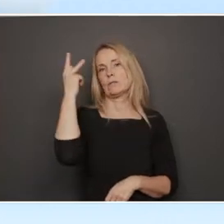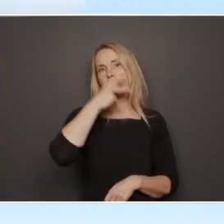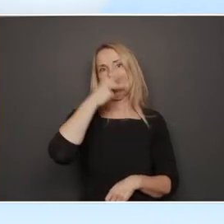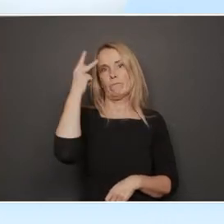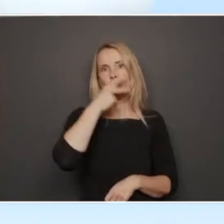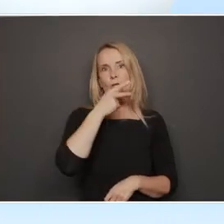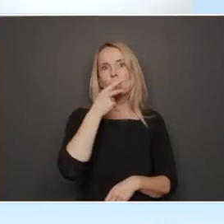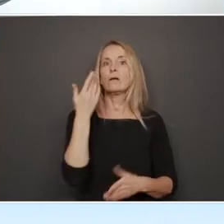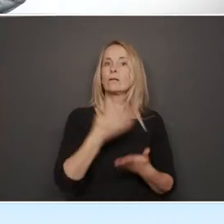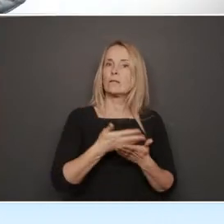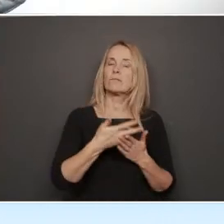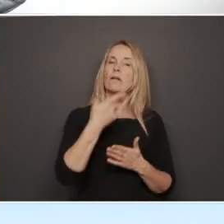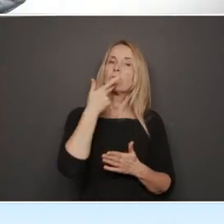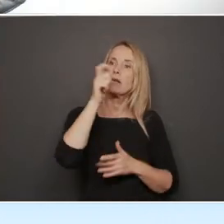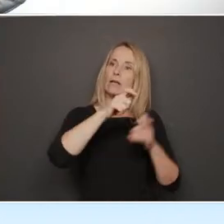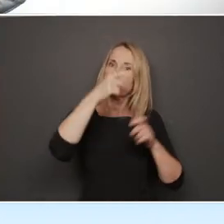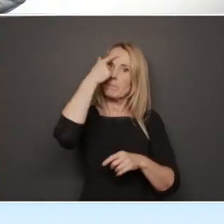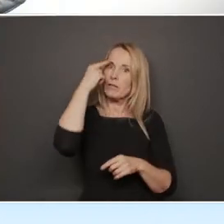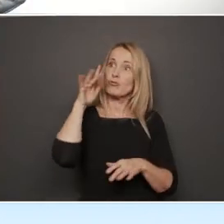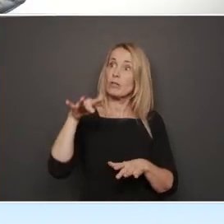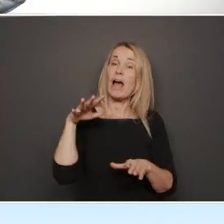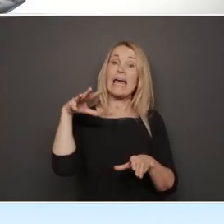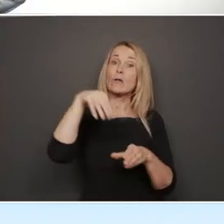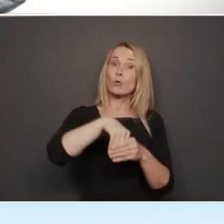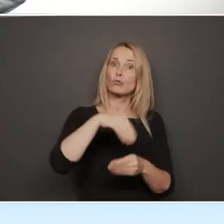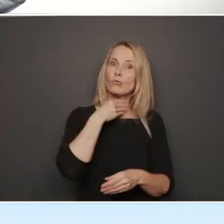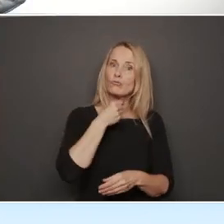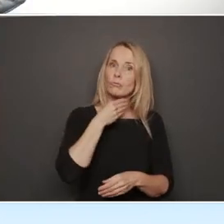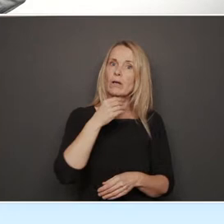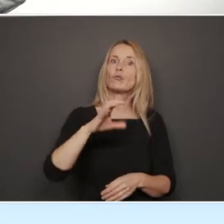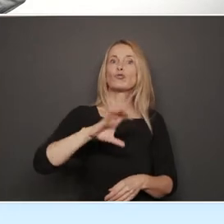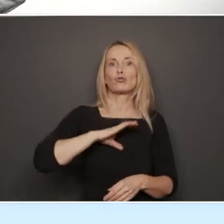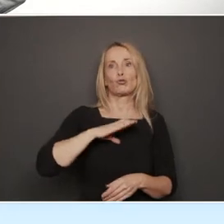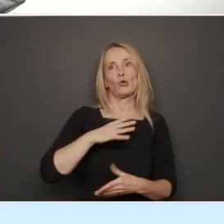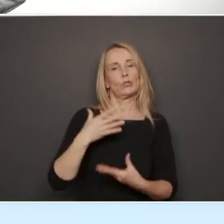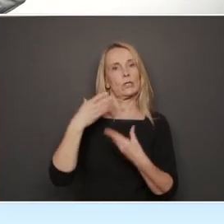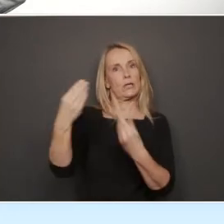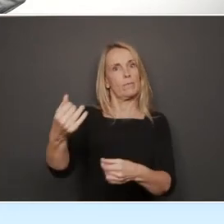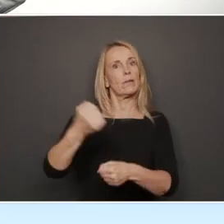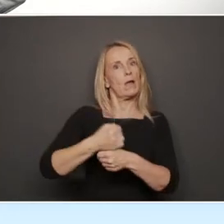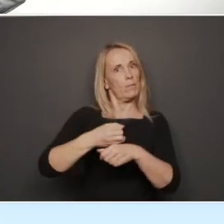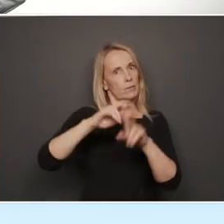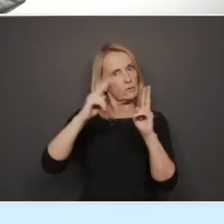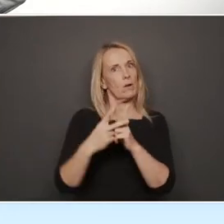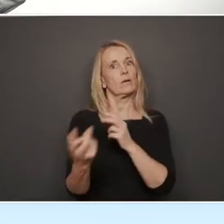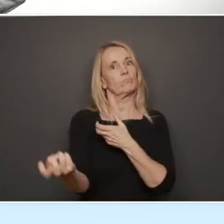auch Menschen mit Inklusionsbedarf eine Chance am Arbeitsmarkt bieten.